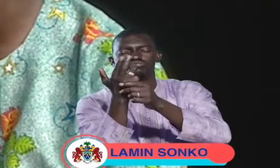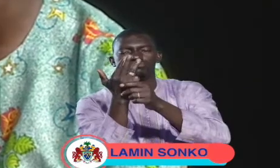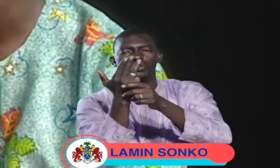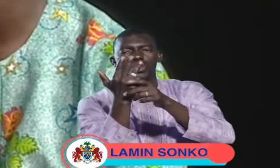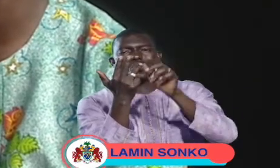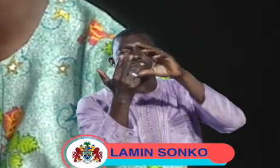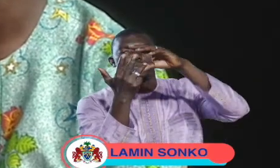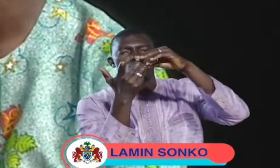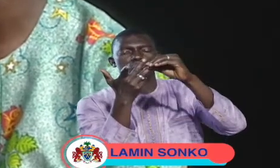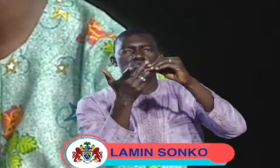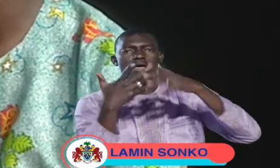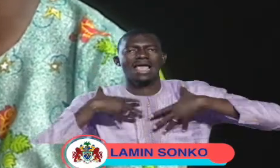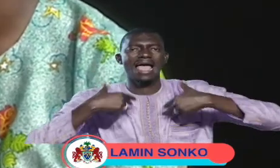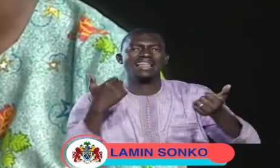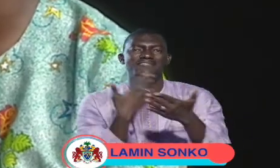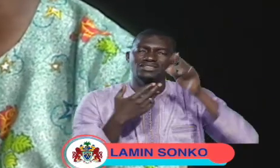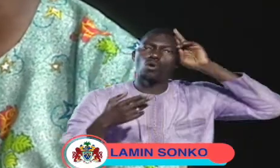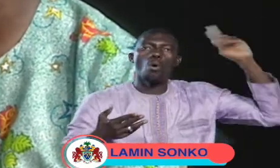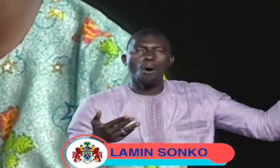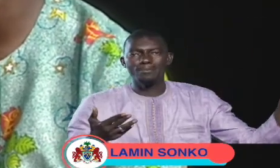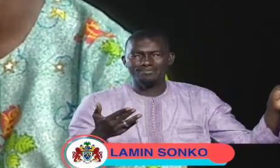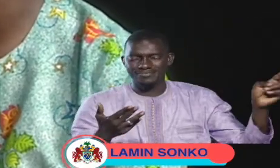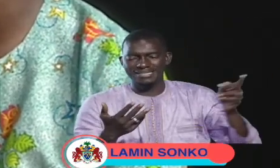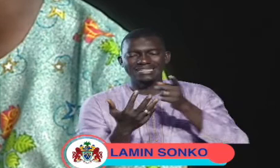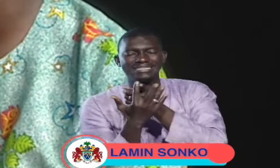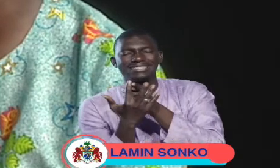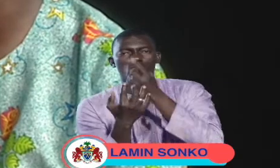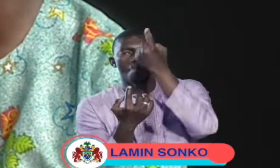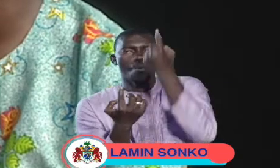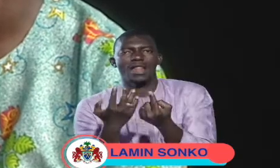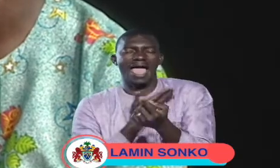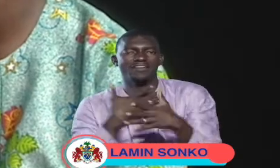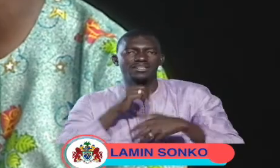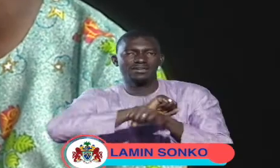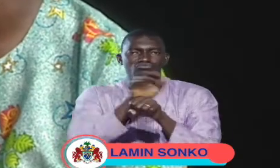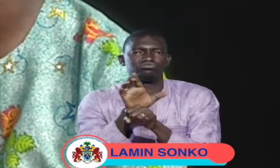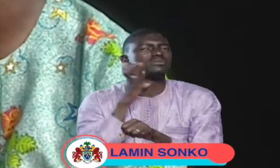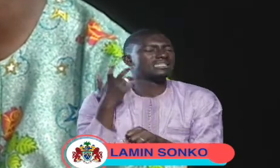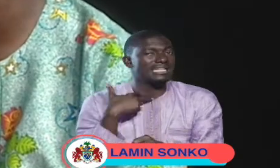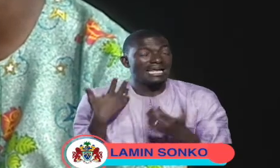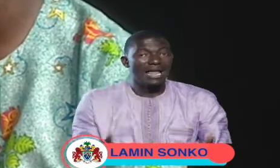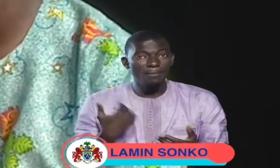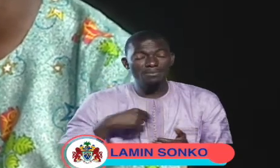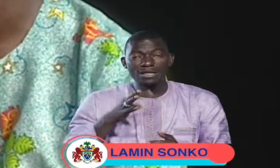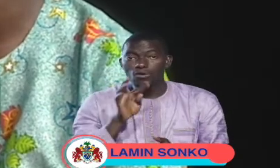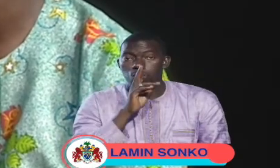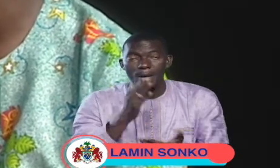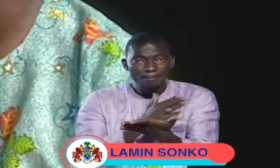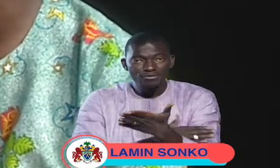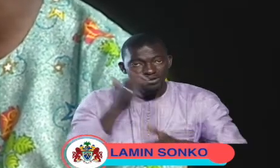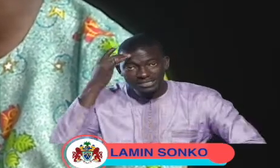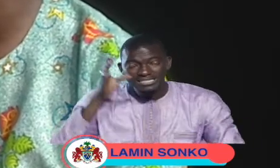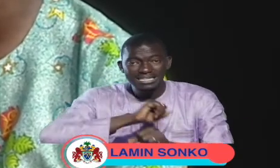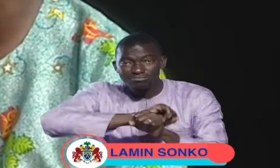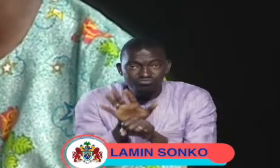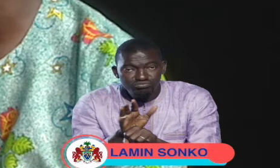sen kiri legi su ñibé da nga gis né nit ñi dañ leen né daw melni ñu ngi am fièvre wé tay so ñun